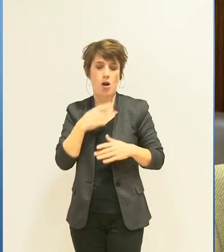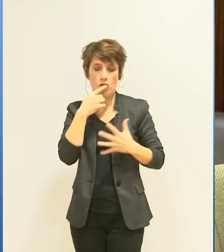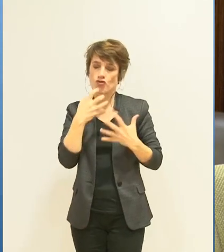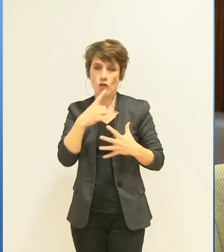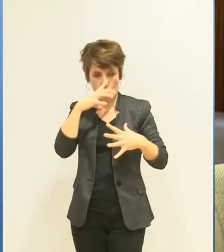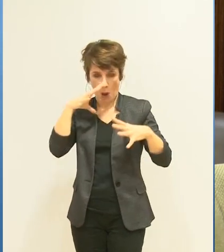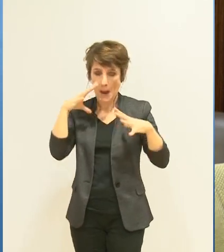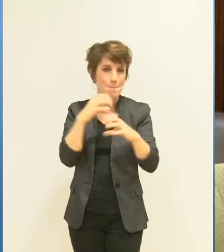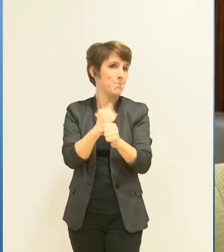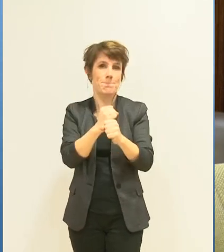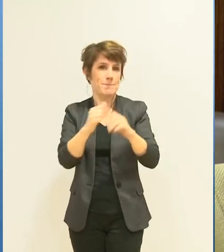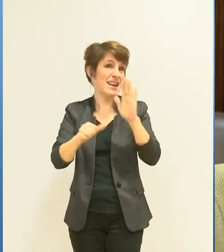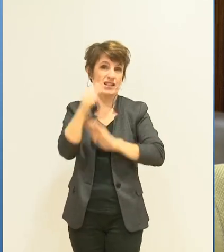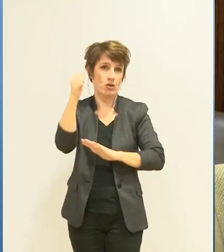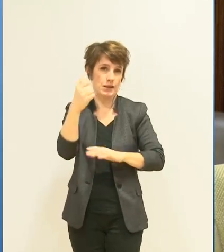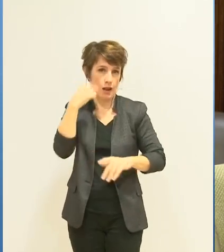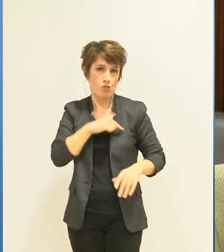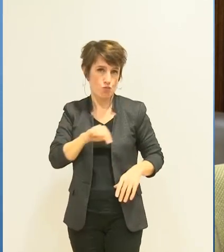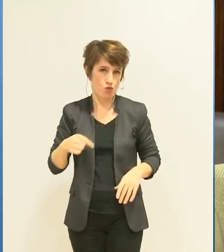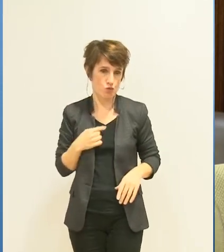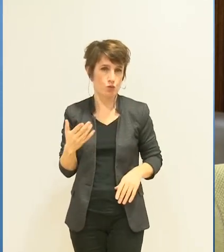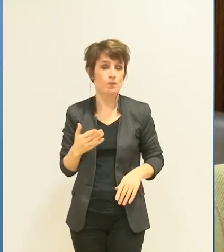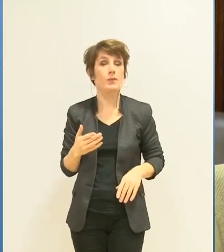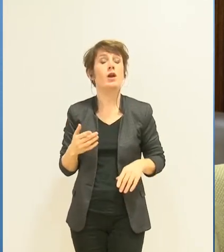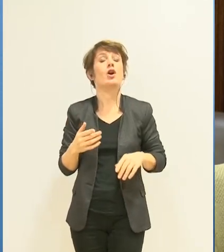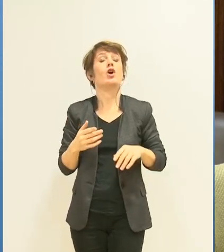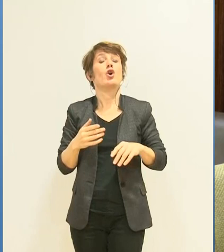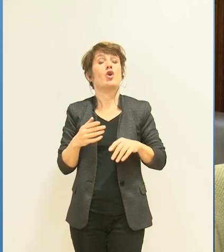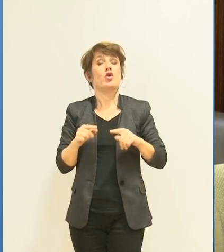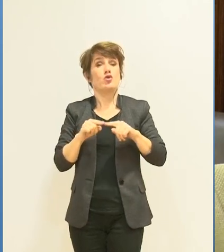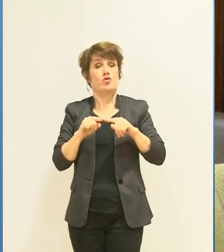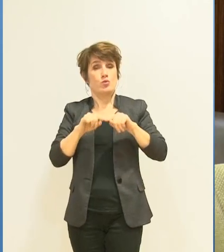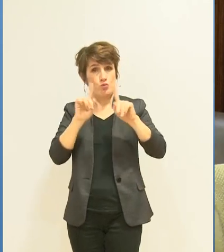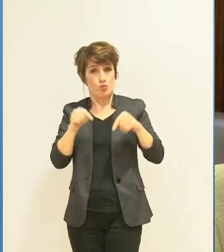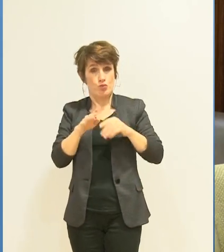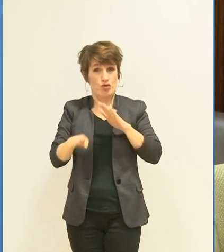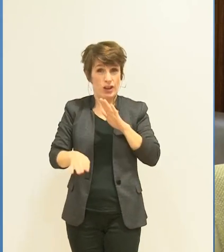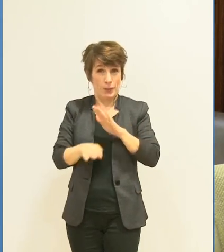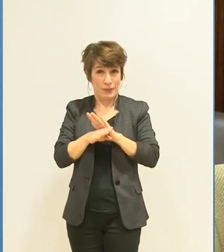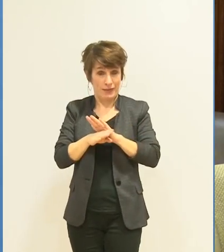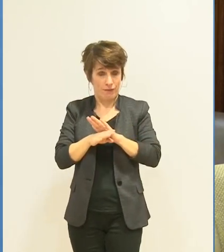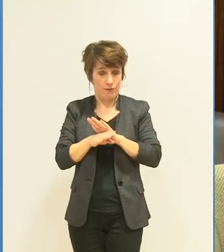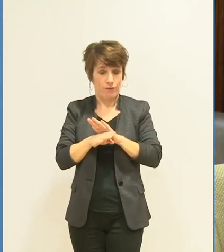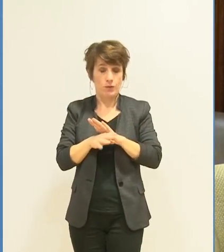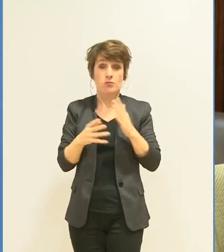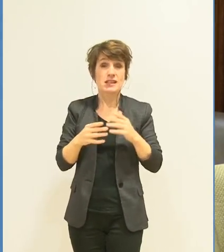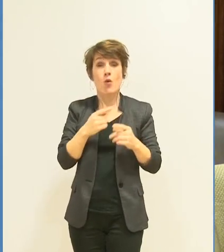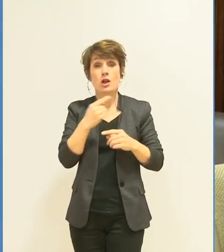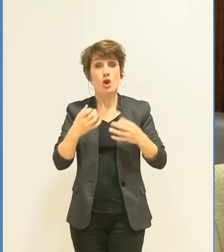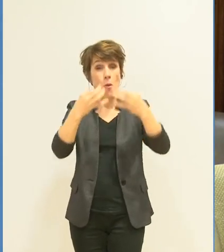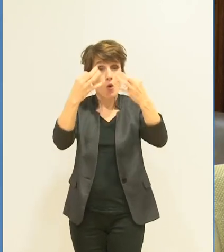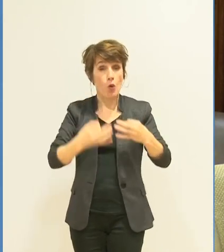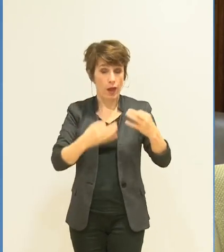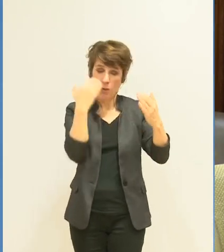représentent l'essentiel selon nous le budget primitif ce n'est pas seulement un acte administratif comptable budgétaire